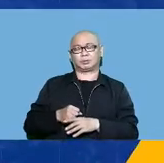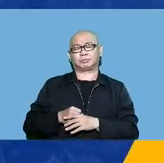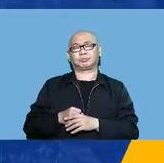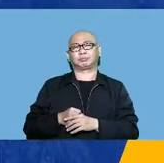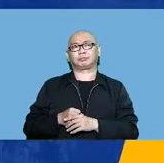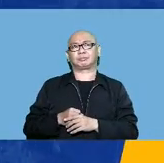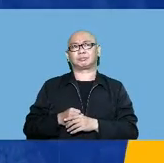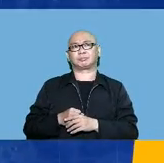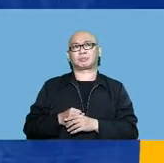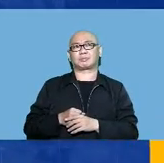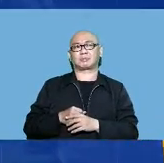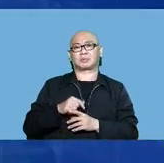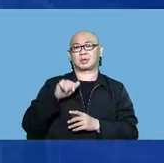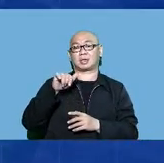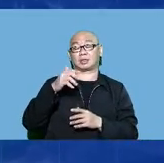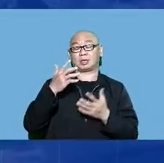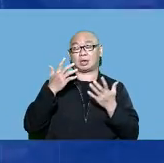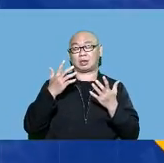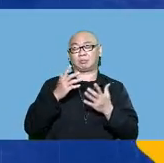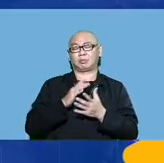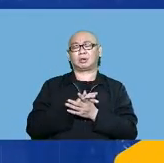itulah yang diharapkan